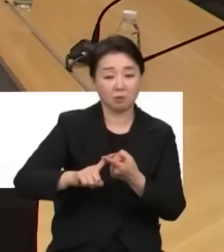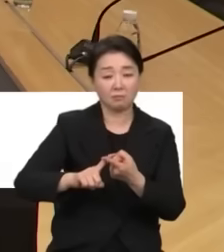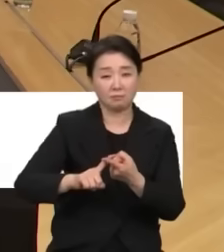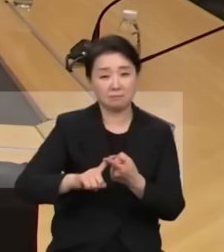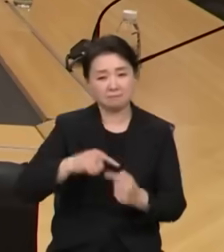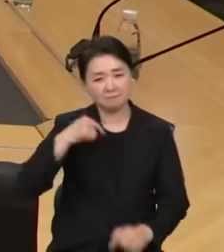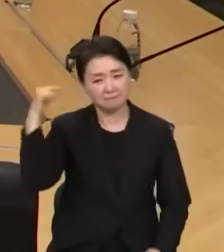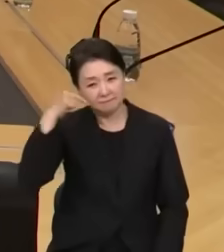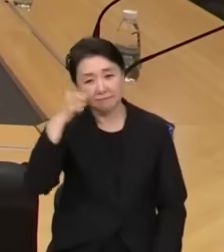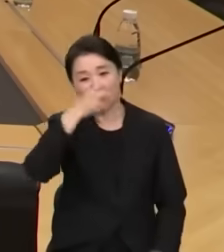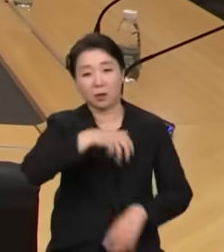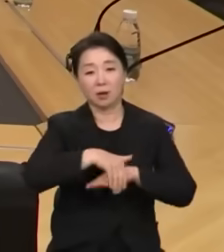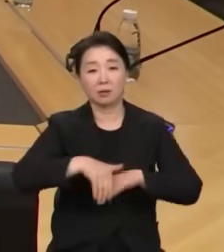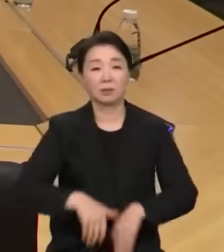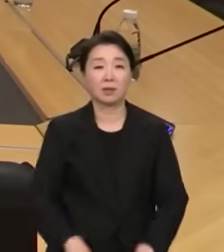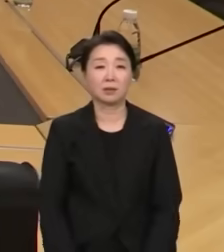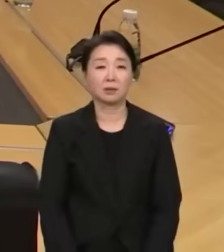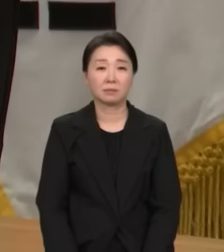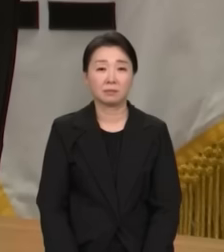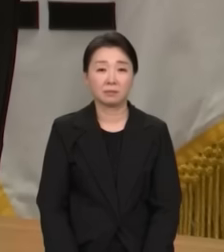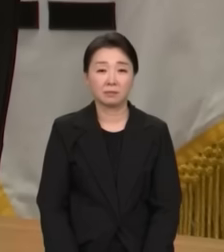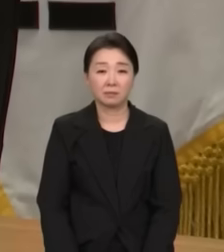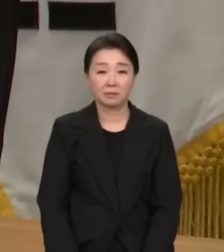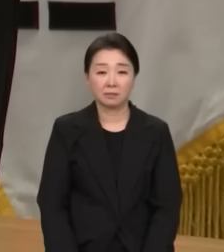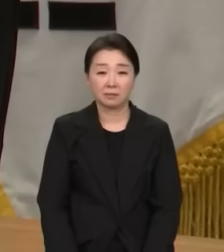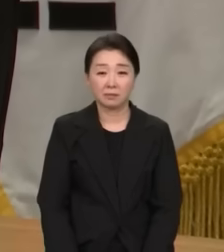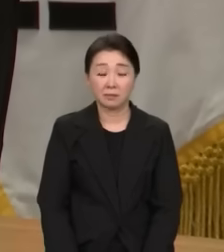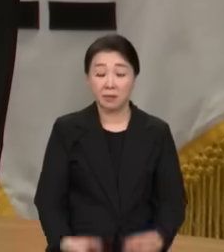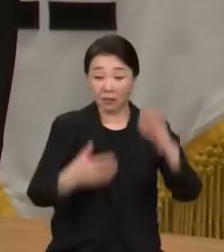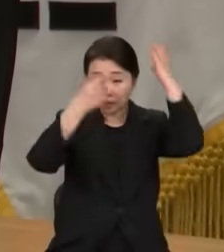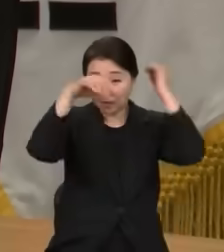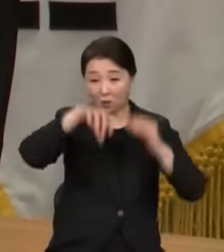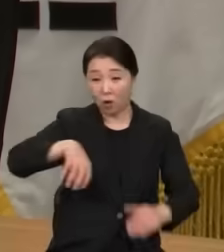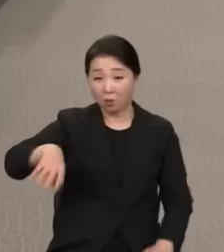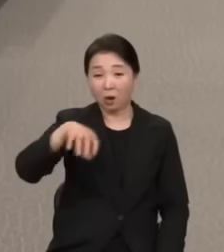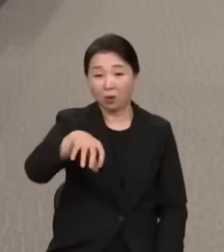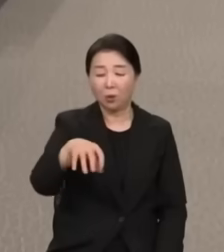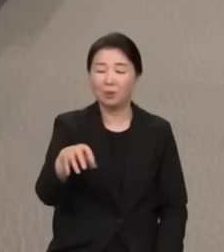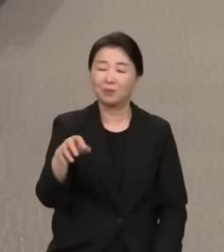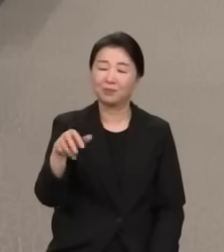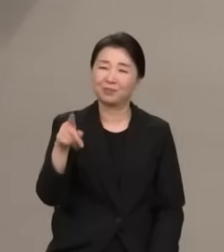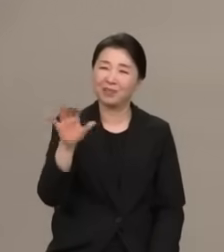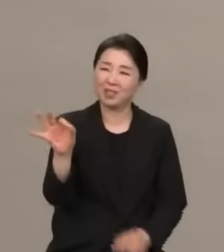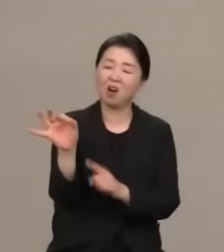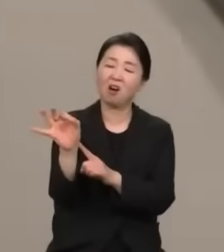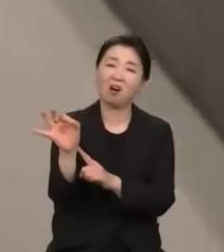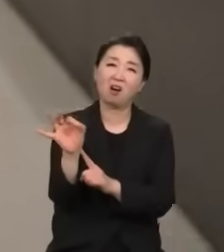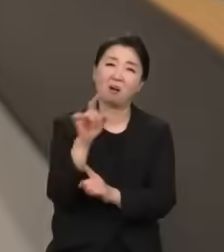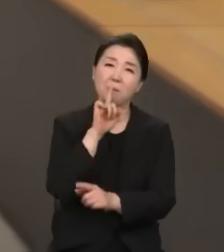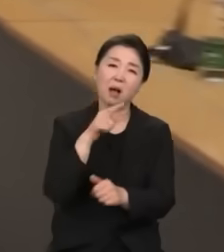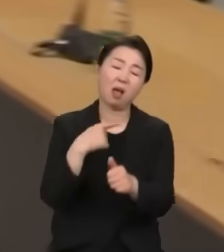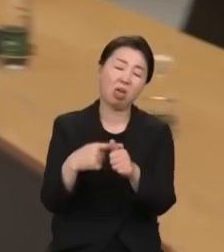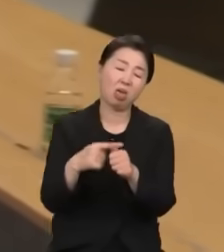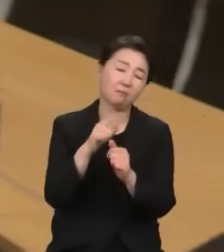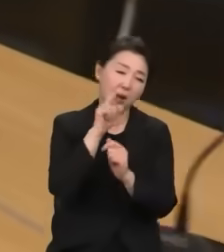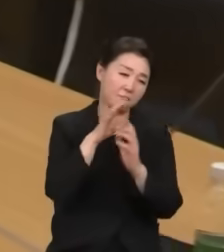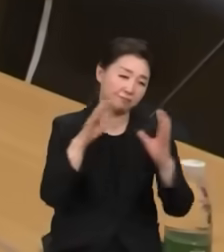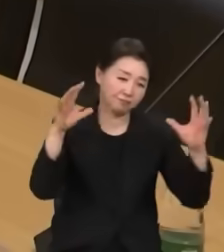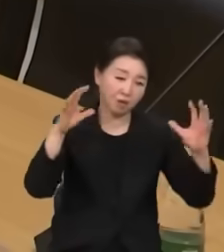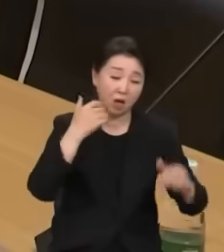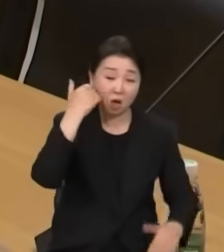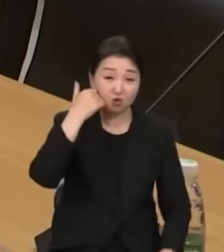철저히. 그런데 대사관 주변에선 이미 정대사의 언행과 관련해 다양한 주장이 나오고 있습니다.